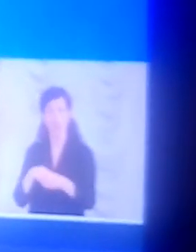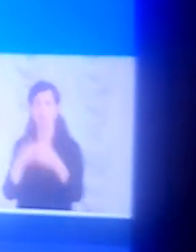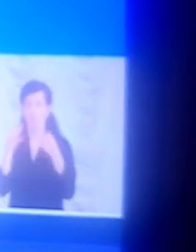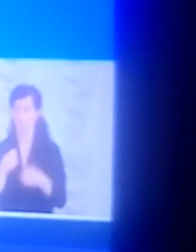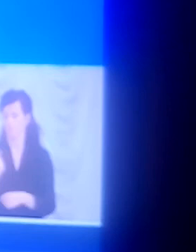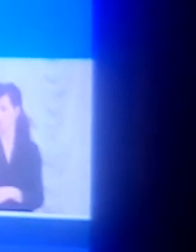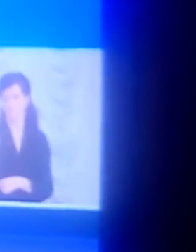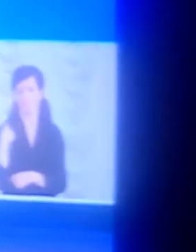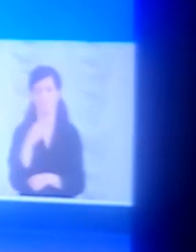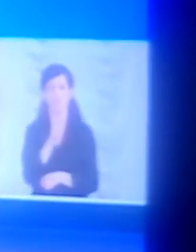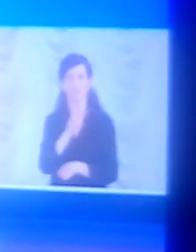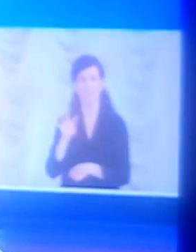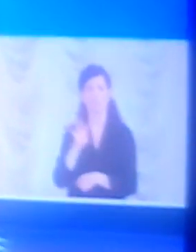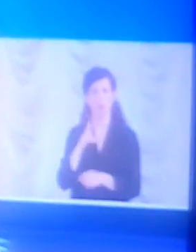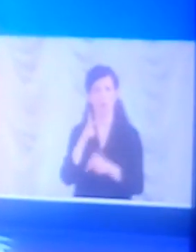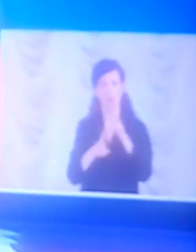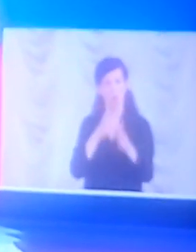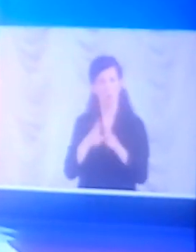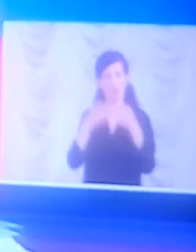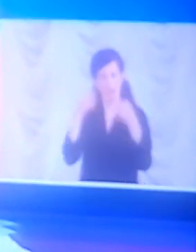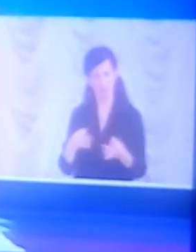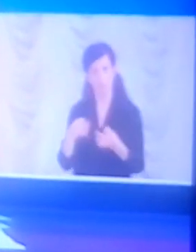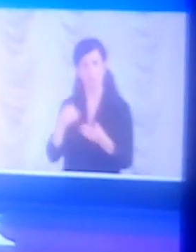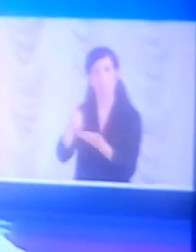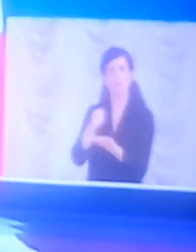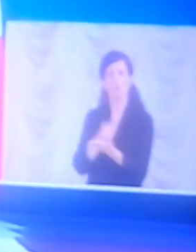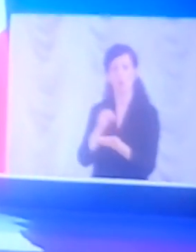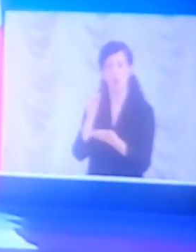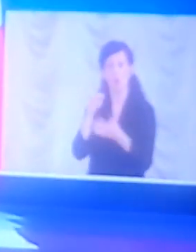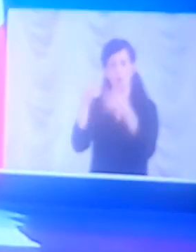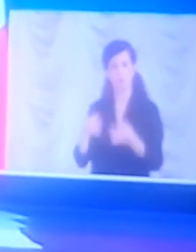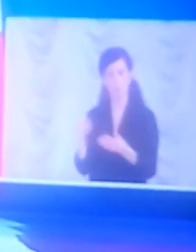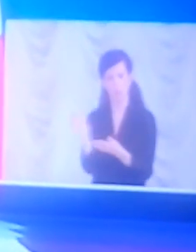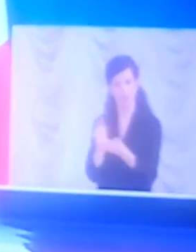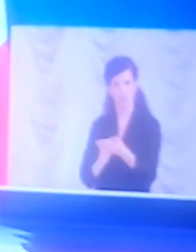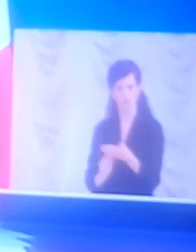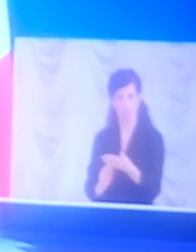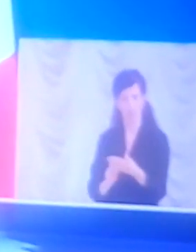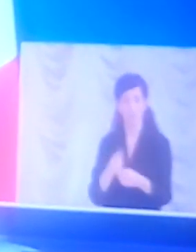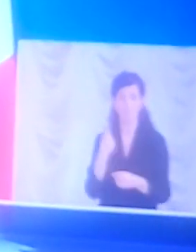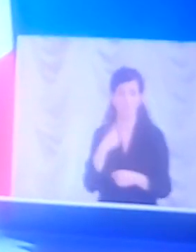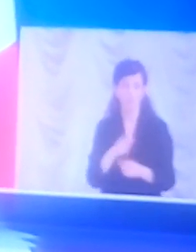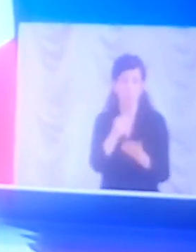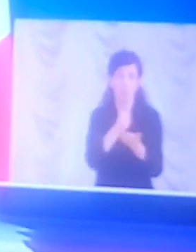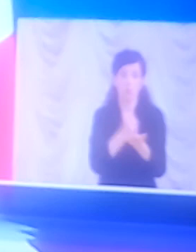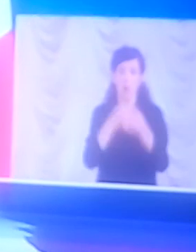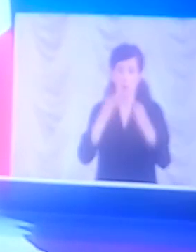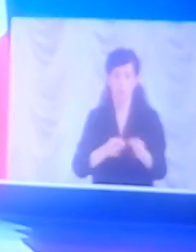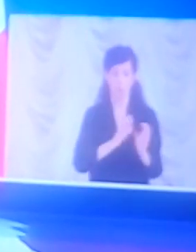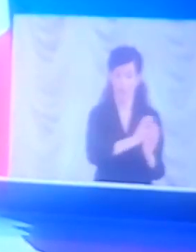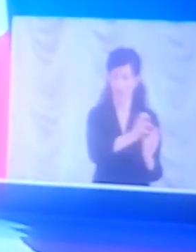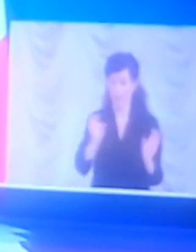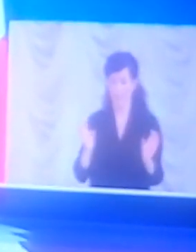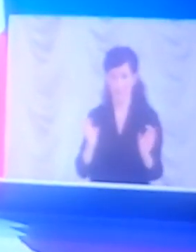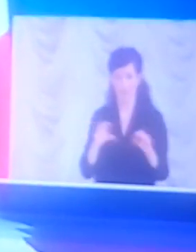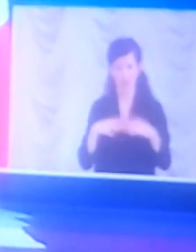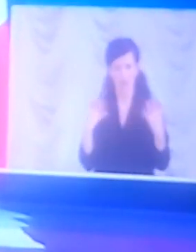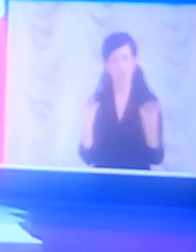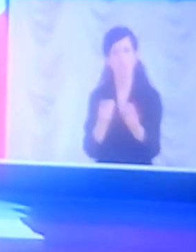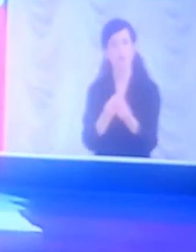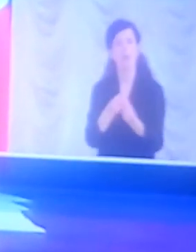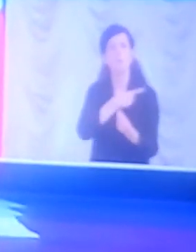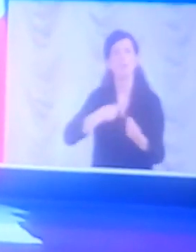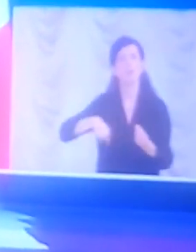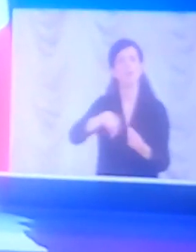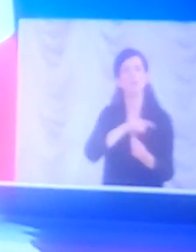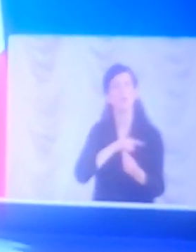l'altro, il 24 aprile. Ecco, allora, con questa somma di protocolli, con queste prescrizioni rigorose, noi ci avviamo